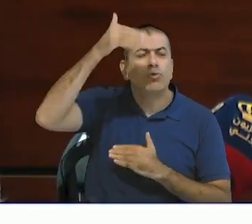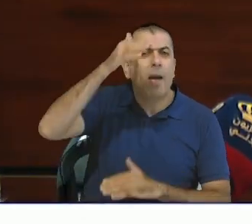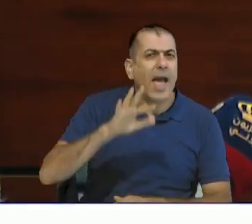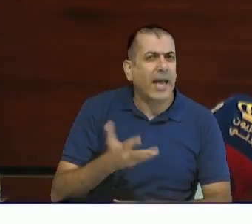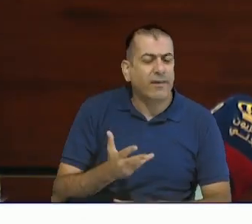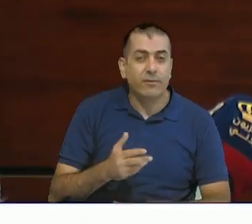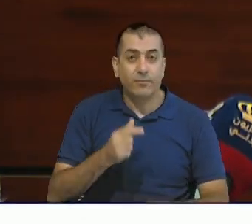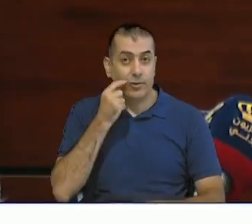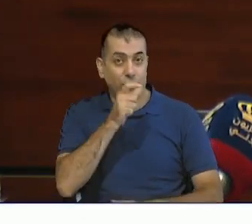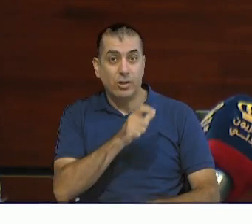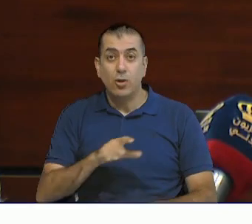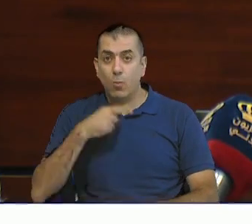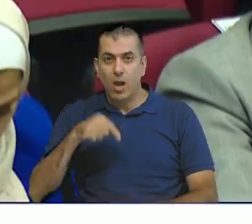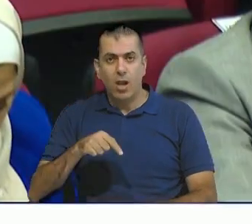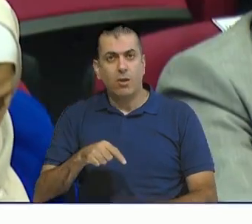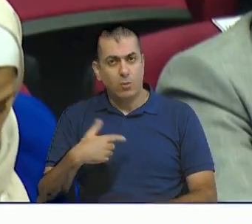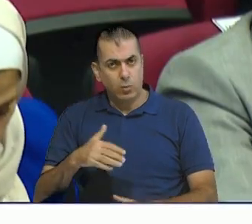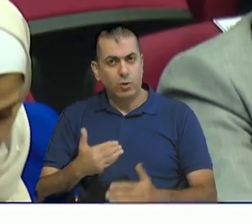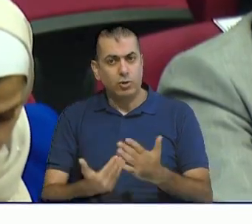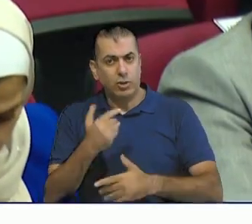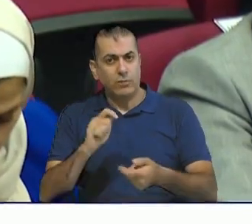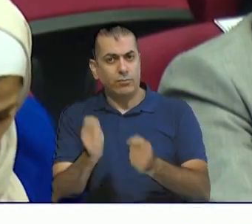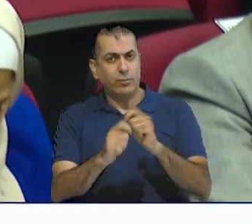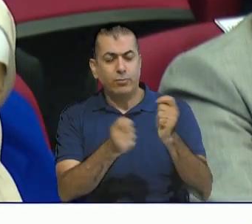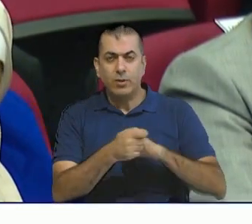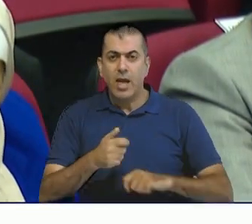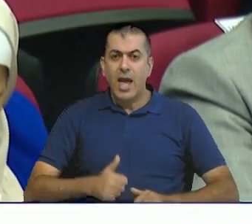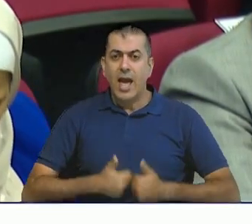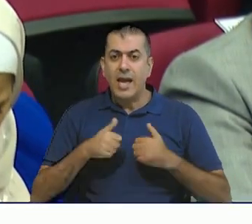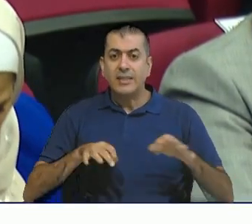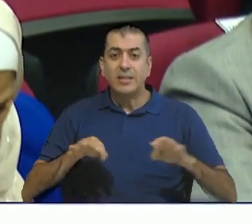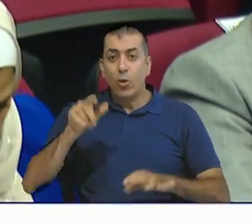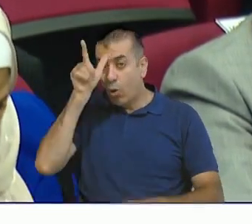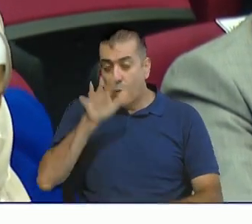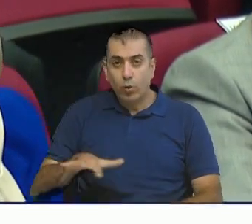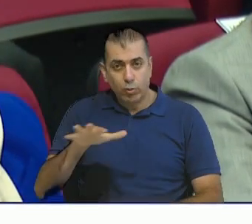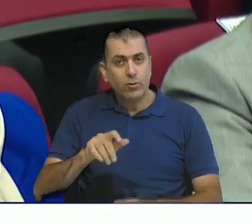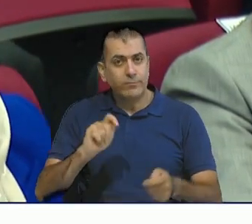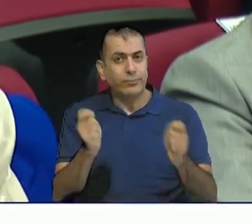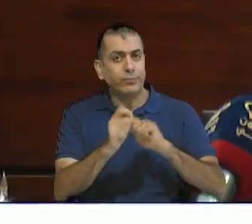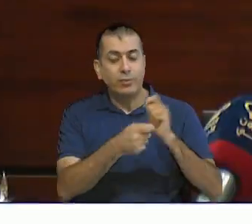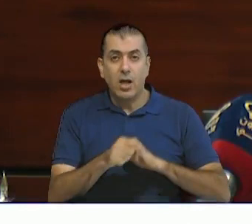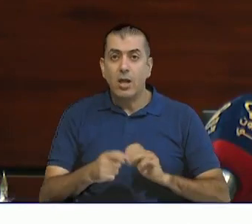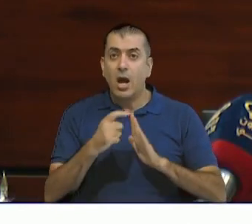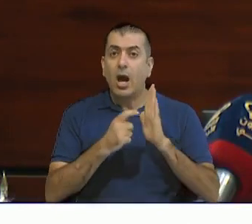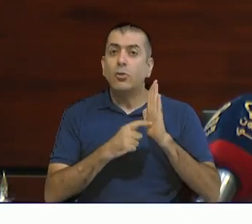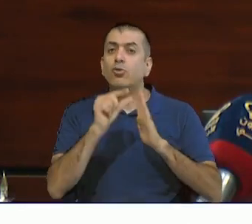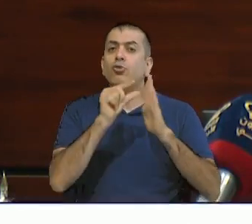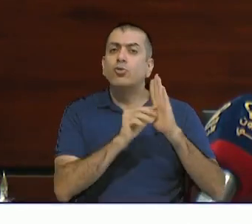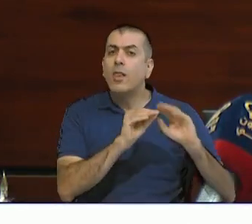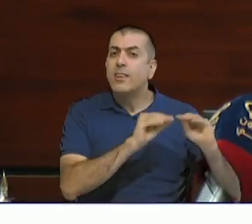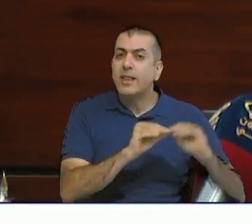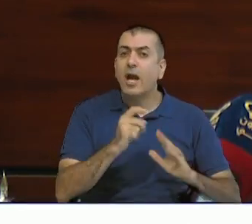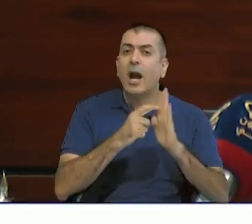الجلسة إلى التحولات البنيوية التي أعادت تشكيل المشهد السياسي في الأردن، متطرقا إلى الإصلاحات الدستورية